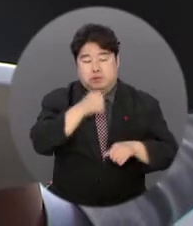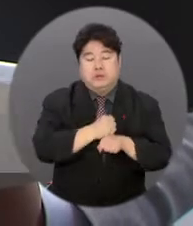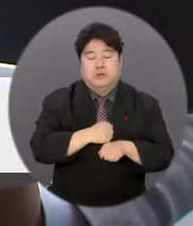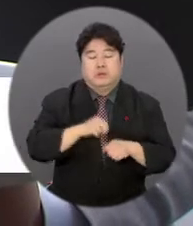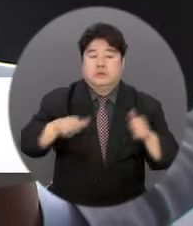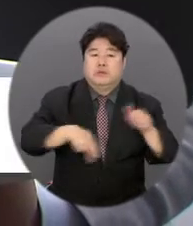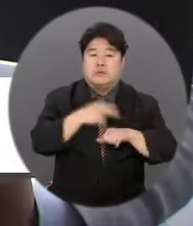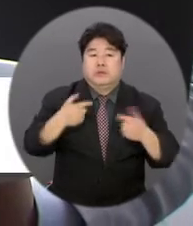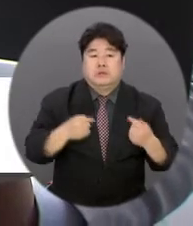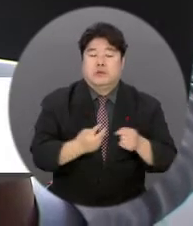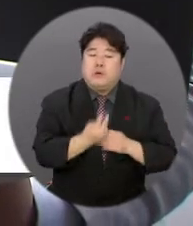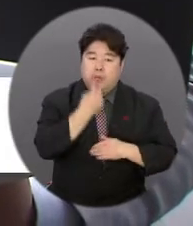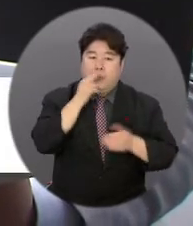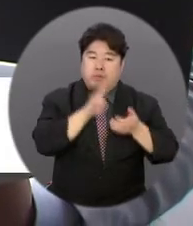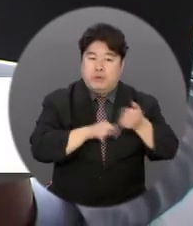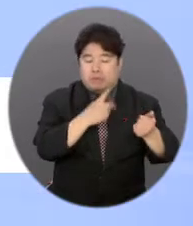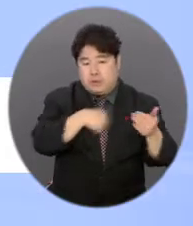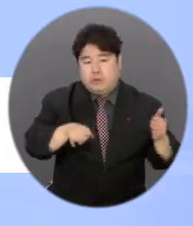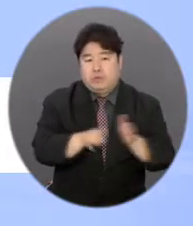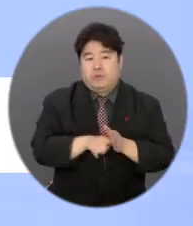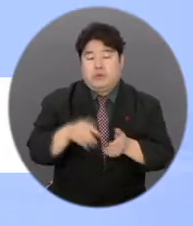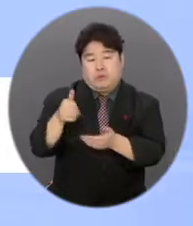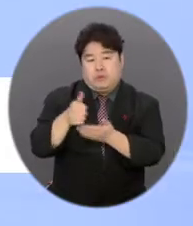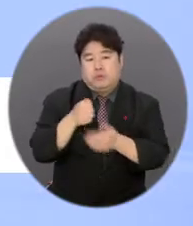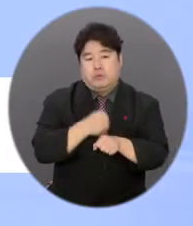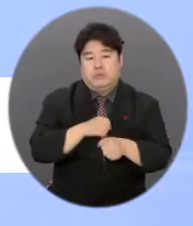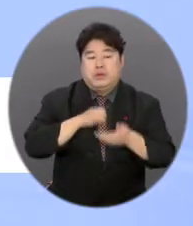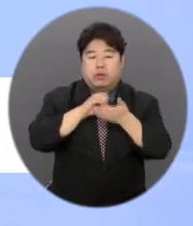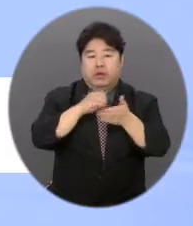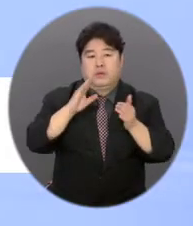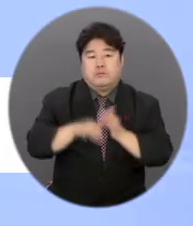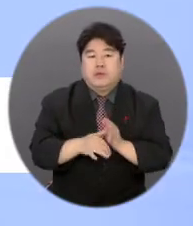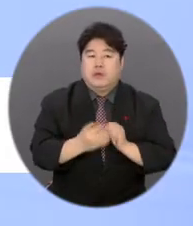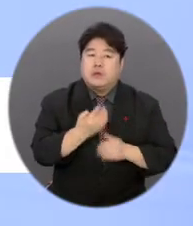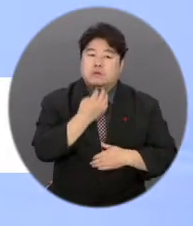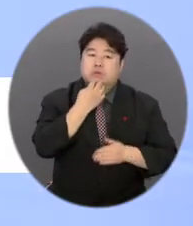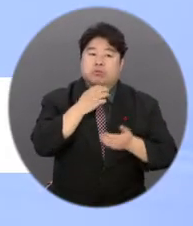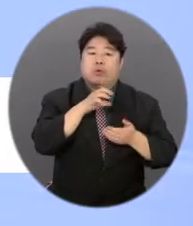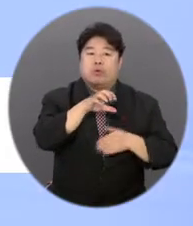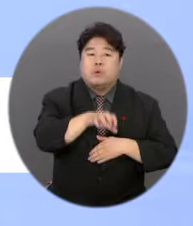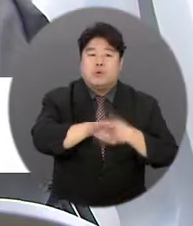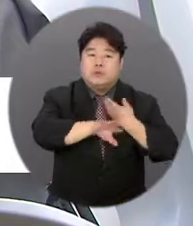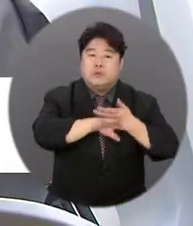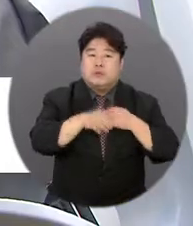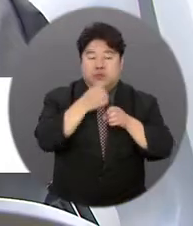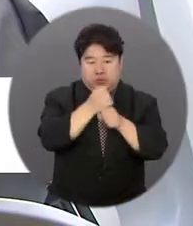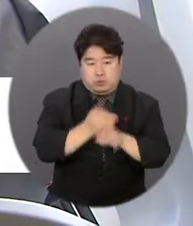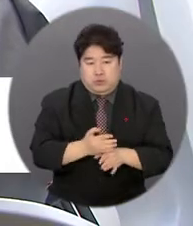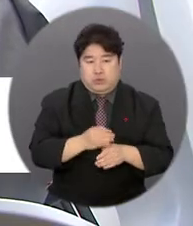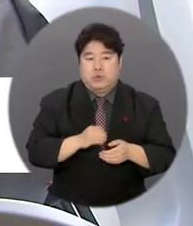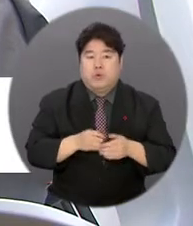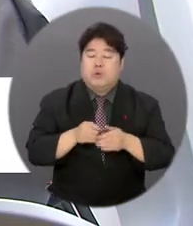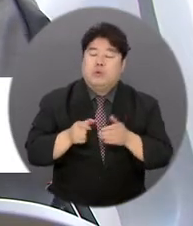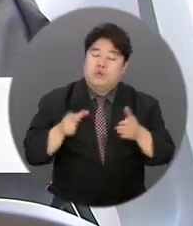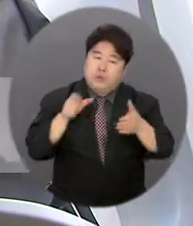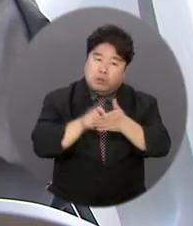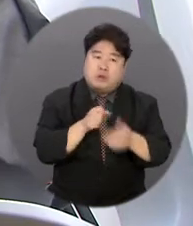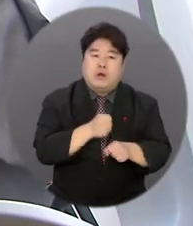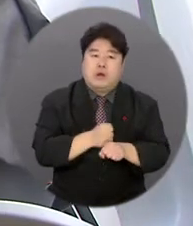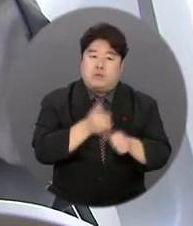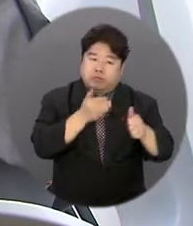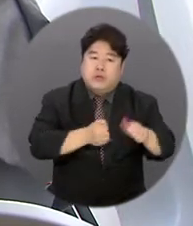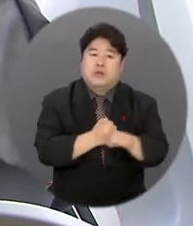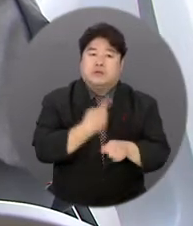a 씨는 보험 판매를 위해 고객에게 가입시 수도권 의 다른 주소를 입력하라고 권고안 적도 있다고 조심스레